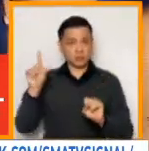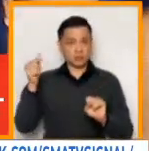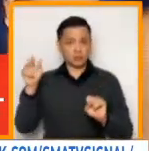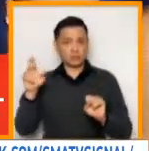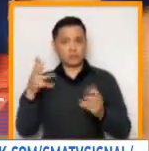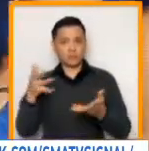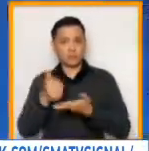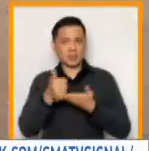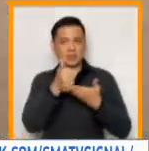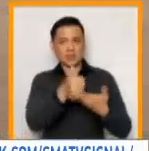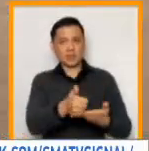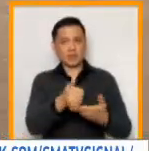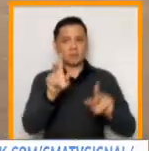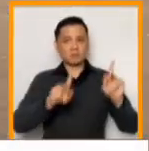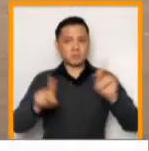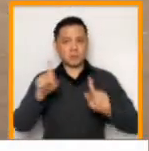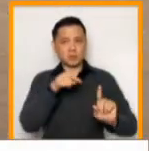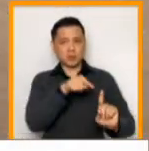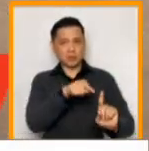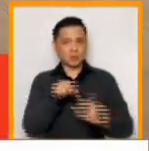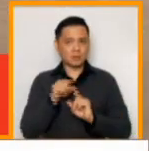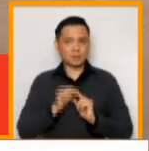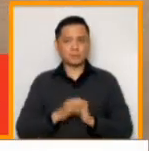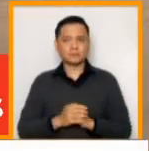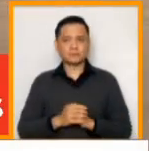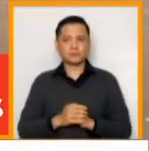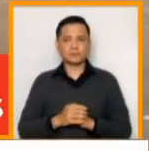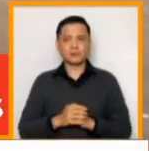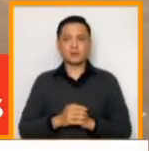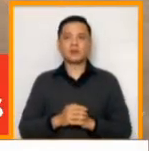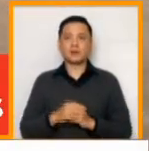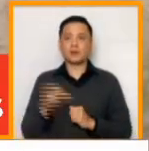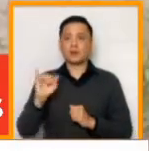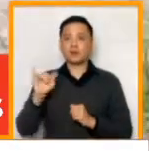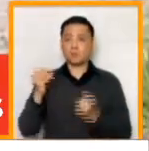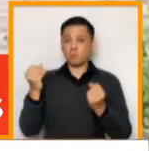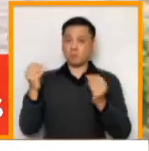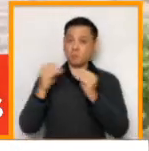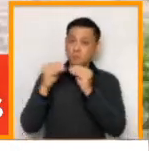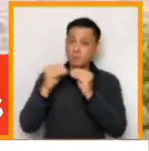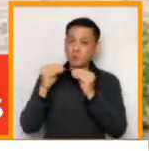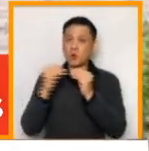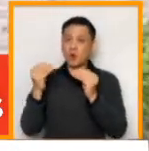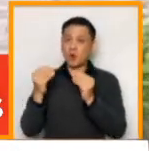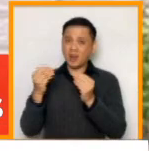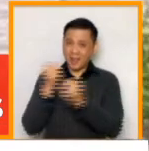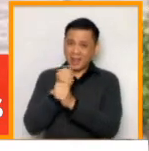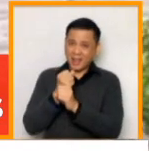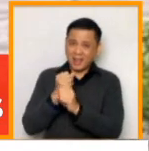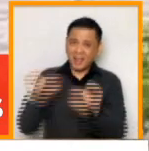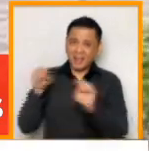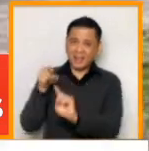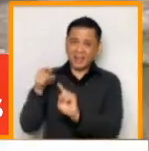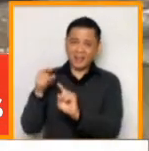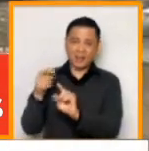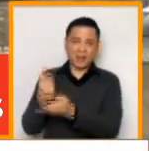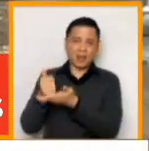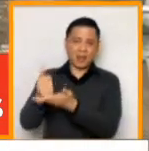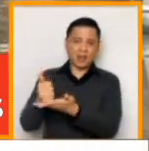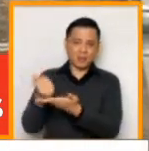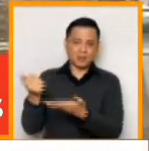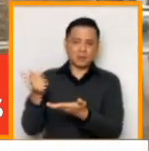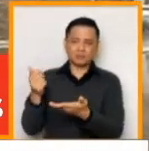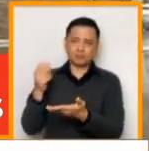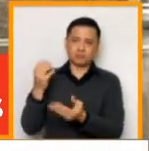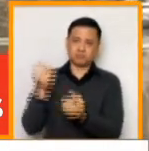apektadong residente. Mas marami naman ang inilikas sa barangay Sampao, nasa 250 pamilya.